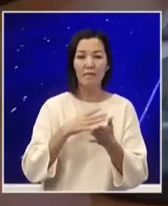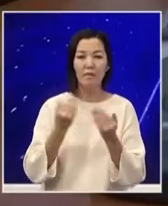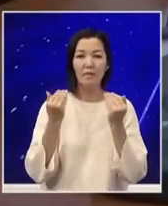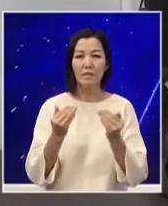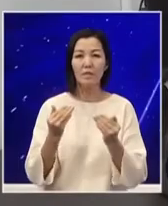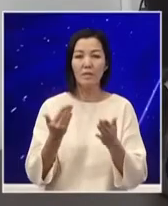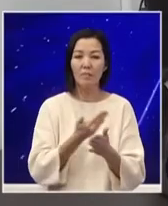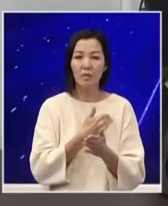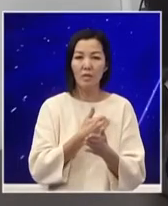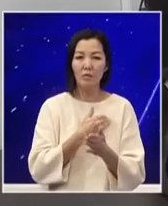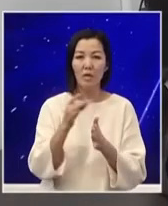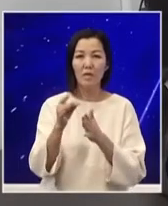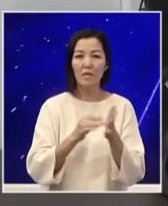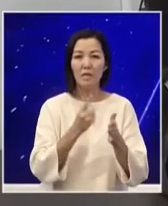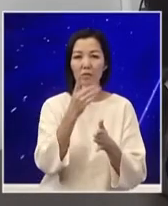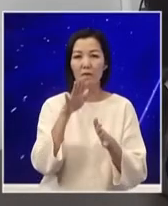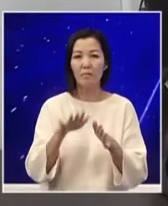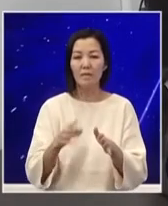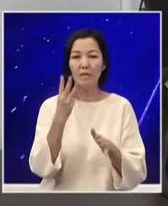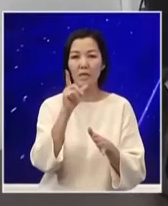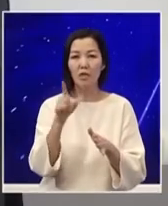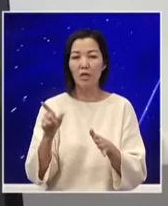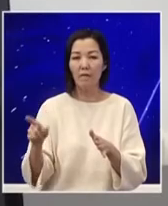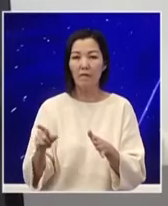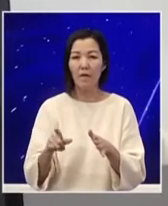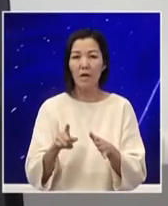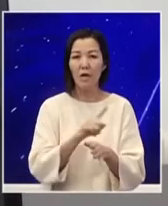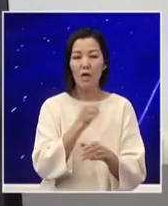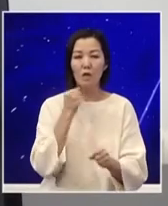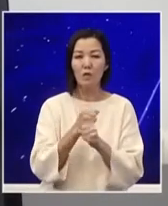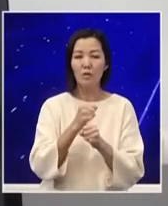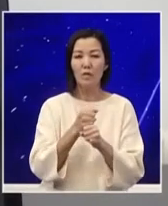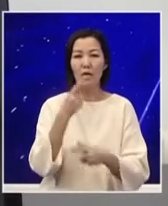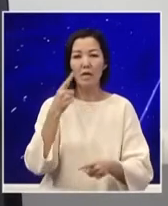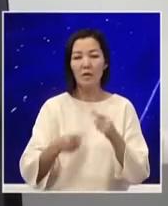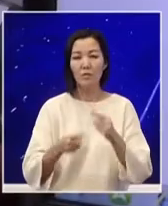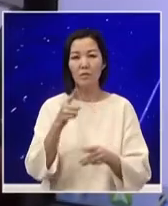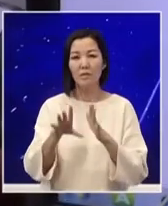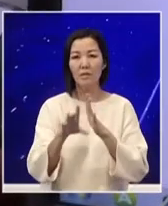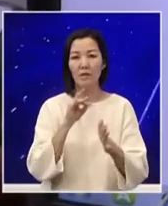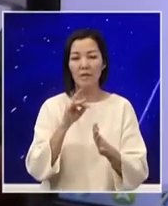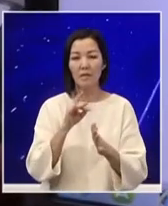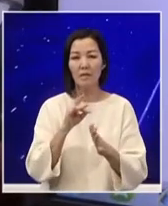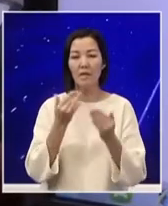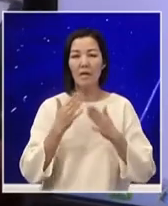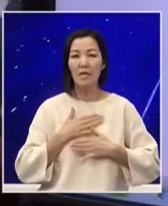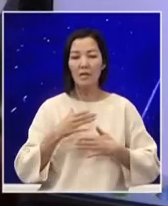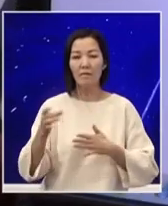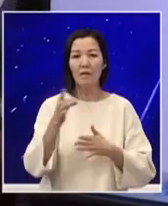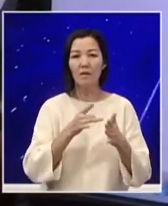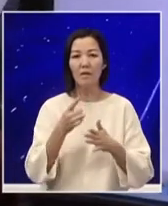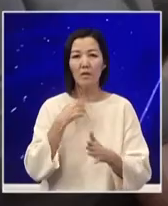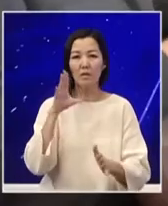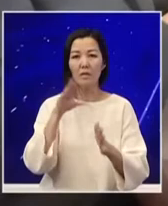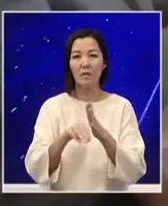мандат претендует сразу три человека. Жесткая конкуренция объясняется высокой избирательной активностью членов партии нашего региона, отдавших